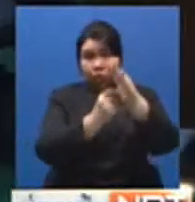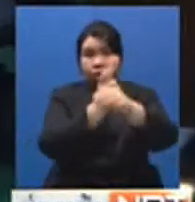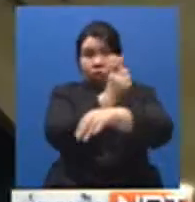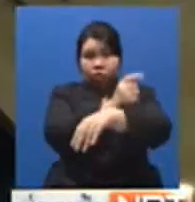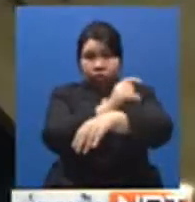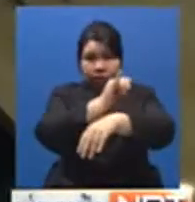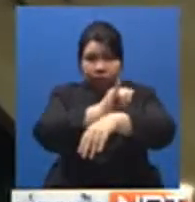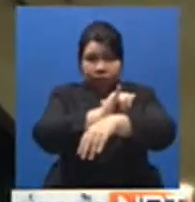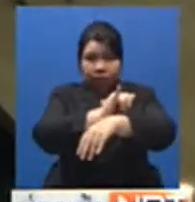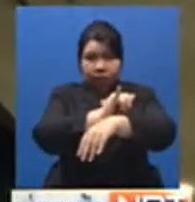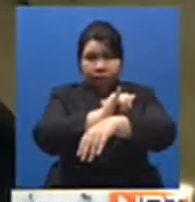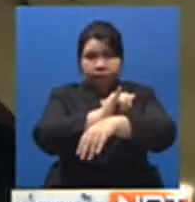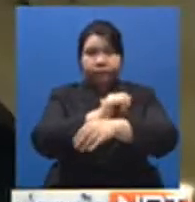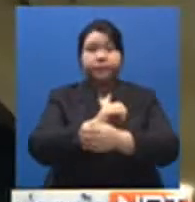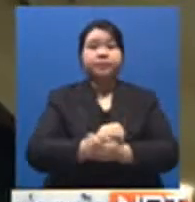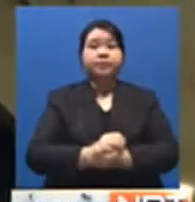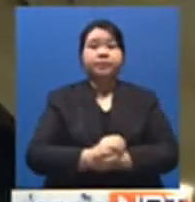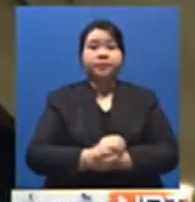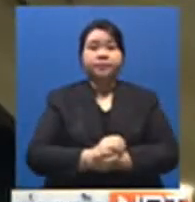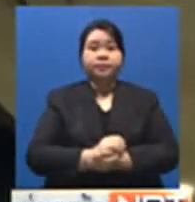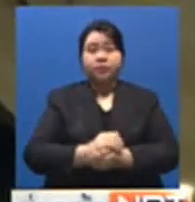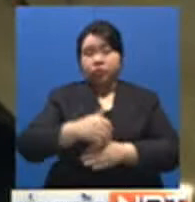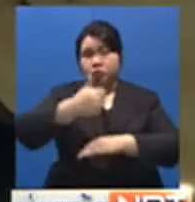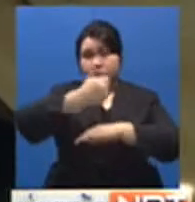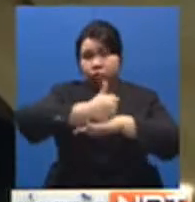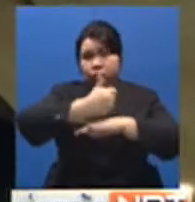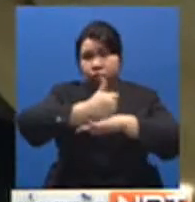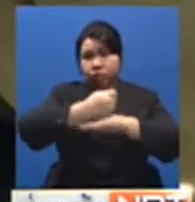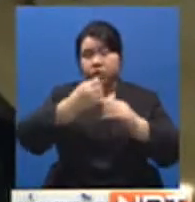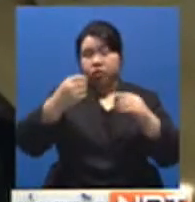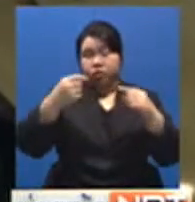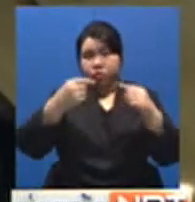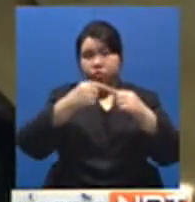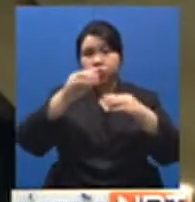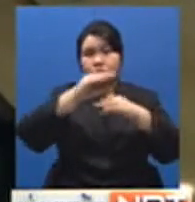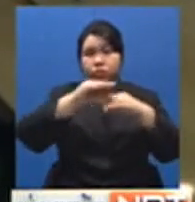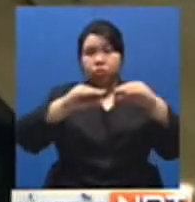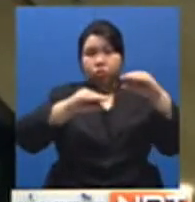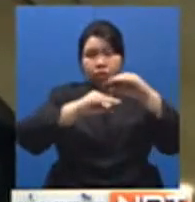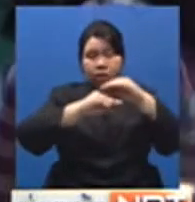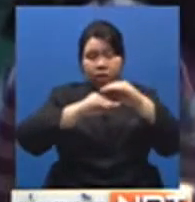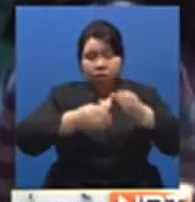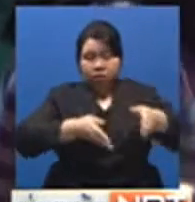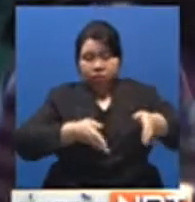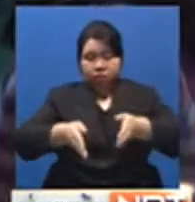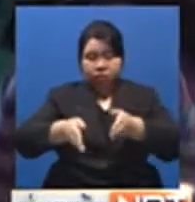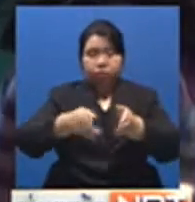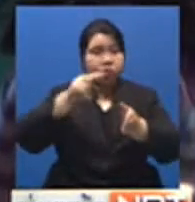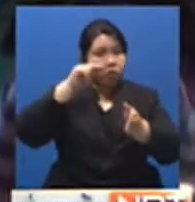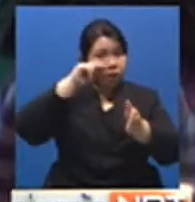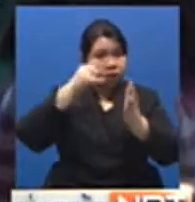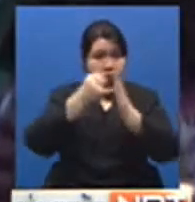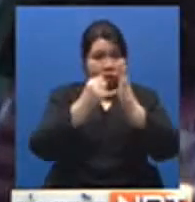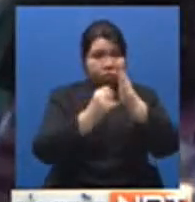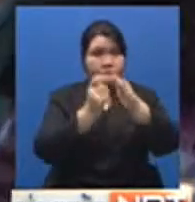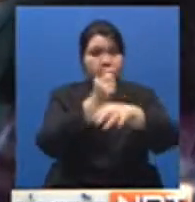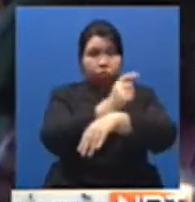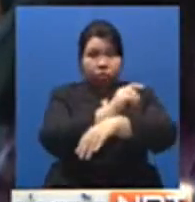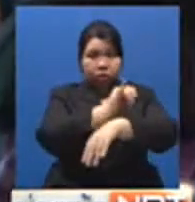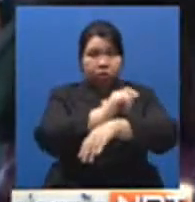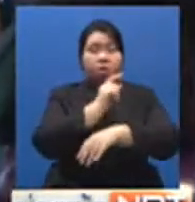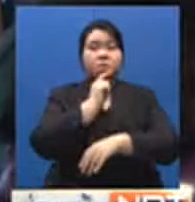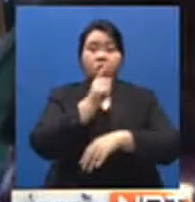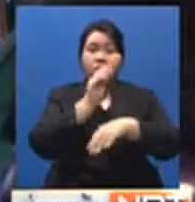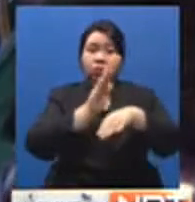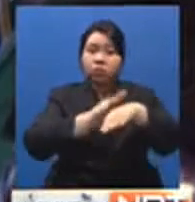นายไมตรีปิตินานนท์ผู้อำนวยการโครงการชลประทานจังหวัดพระนครศรีอยุธยาอยุธยานะก็ได้